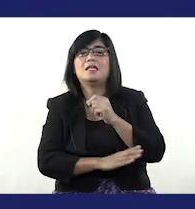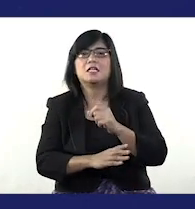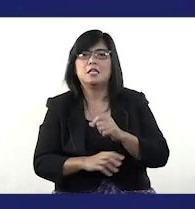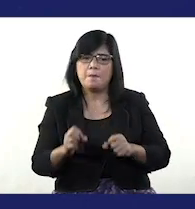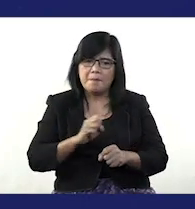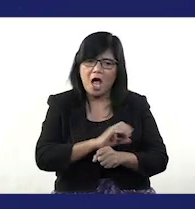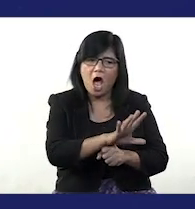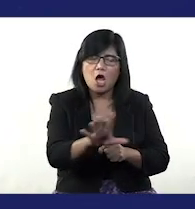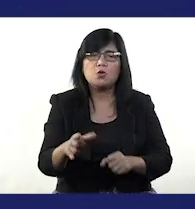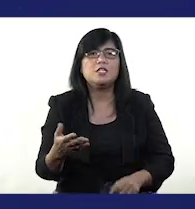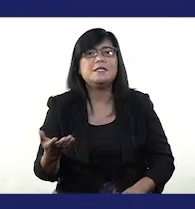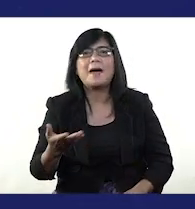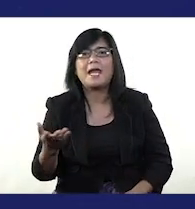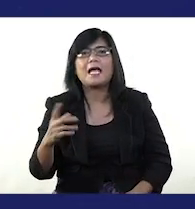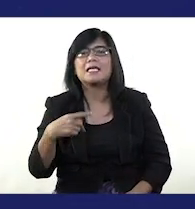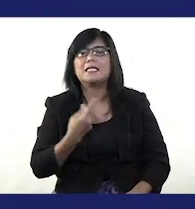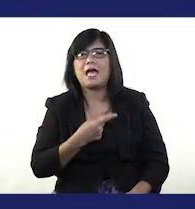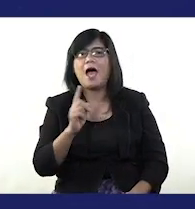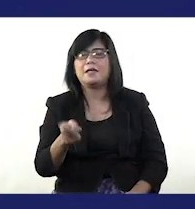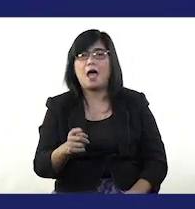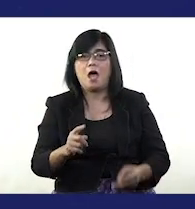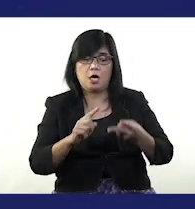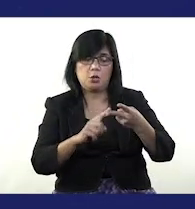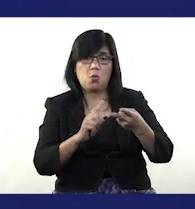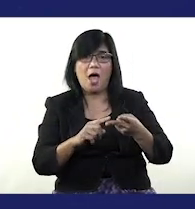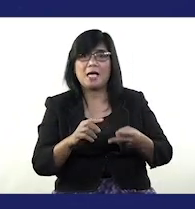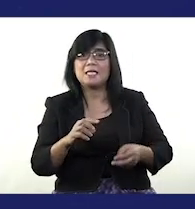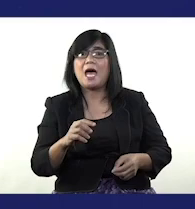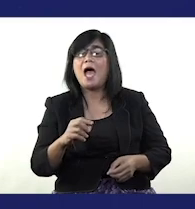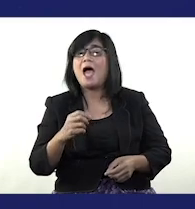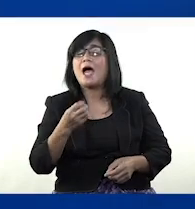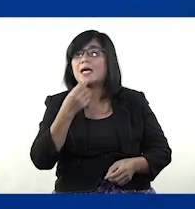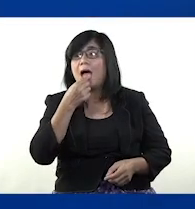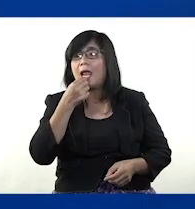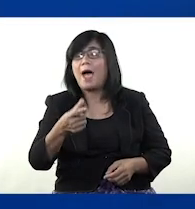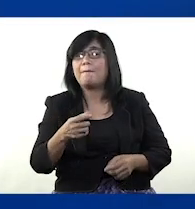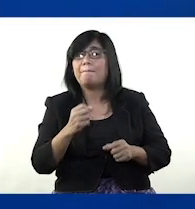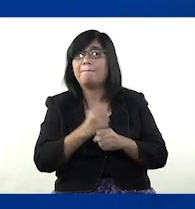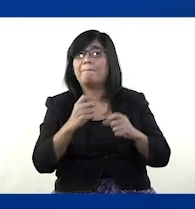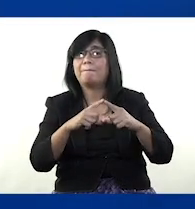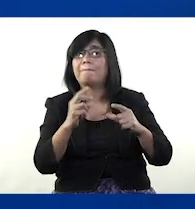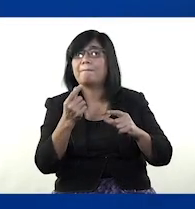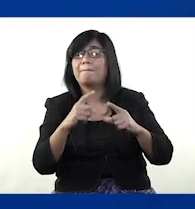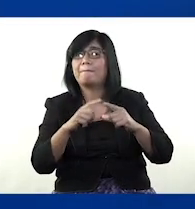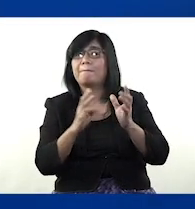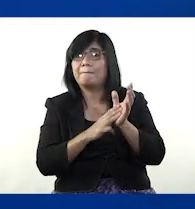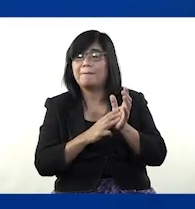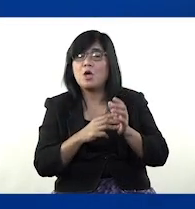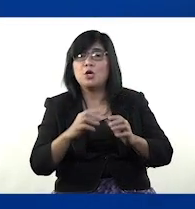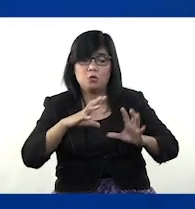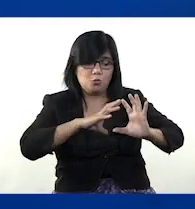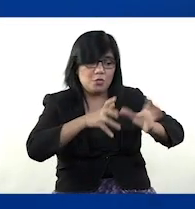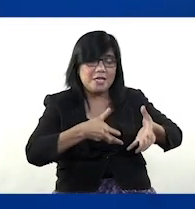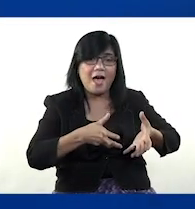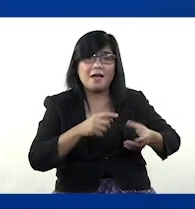di dunia ini kita terang dunia yang kedua kita garam dunia Coba lihat ayat ini maju slime 13 Kamulah garam